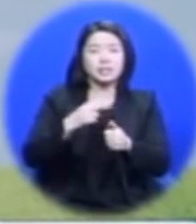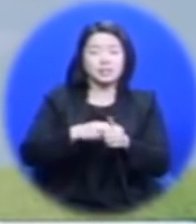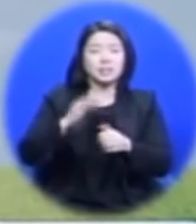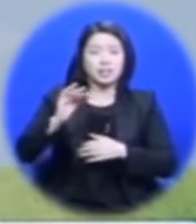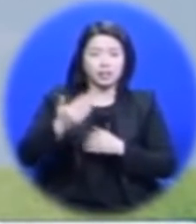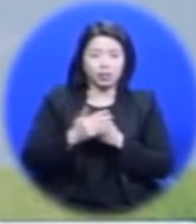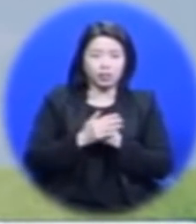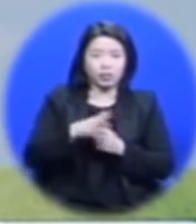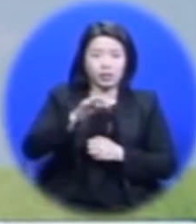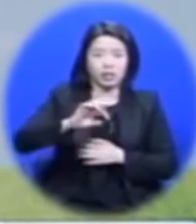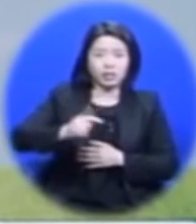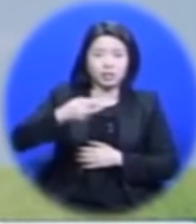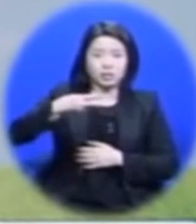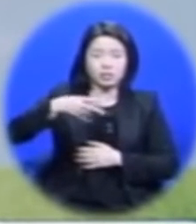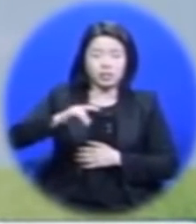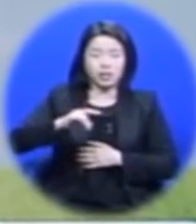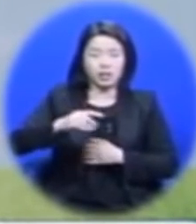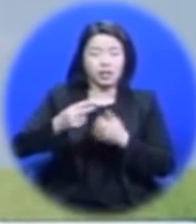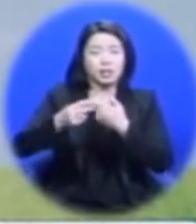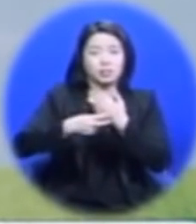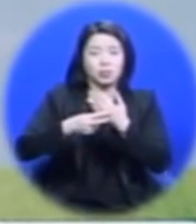연세의과대학 전신에 교수도 했고